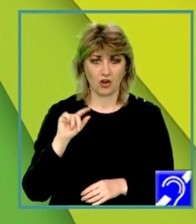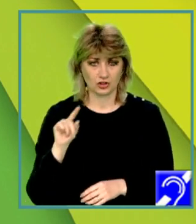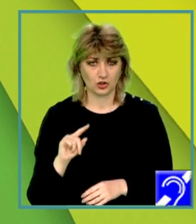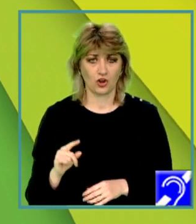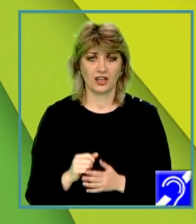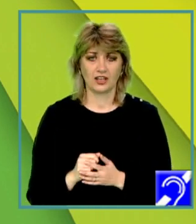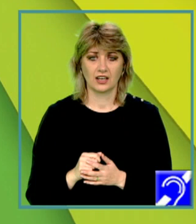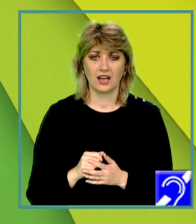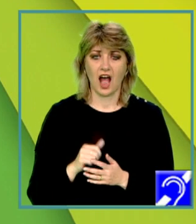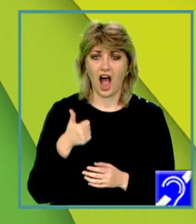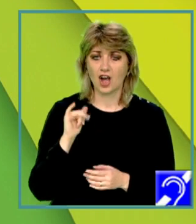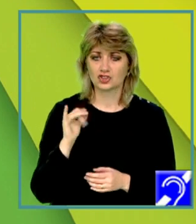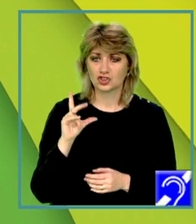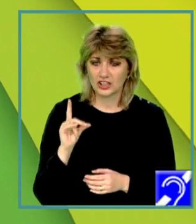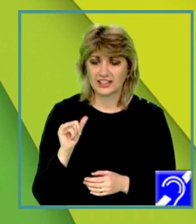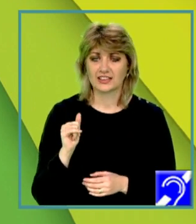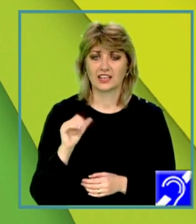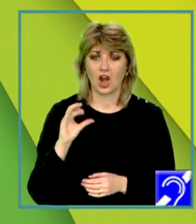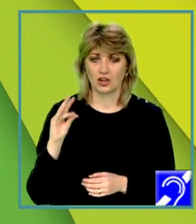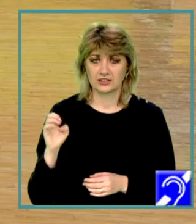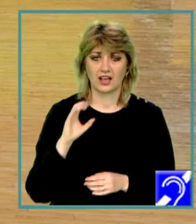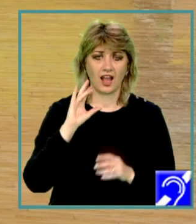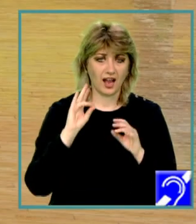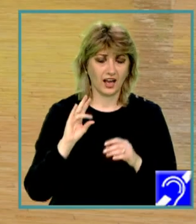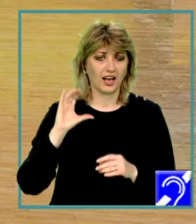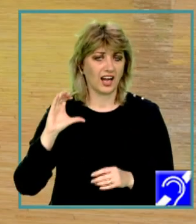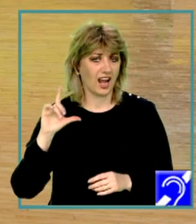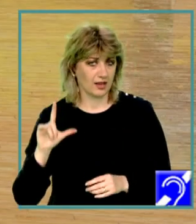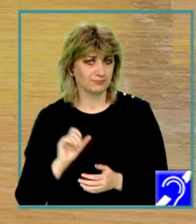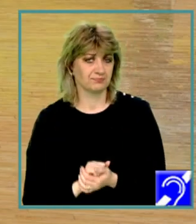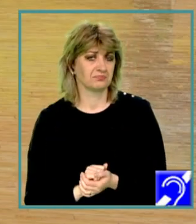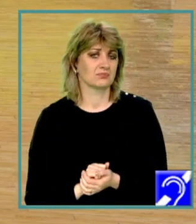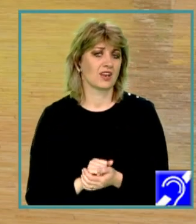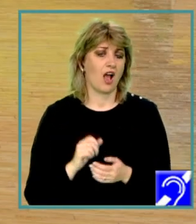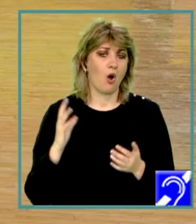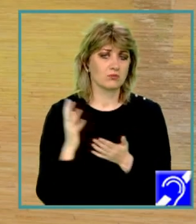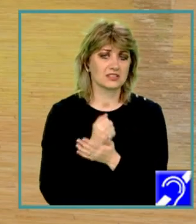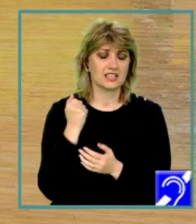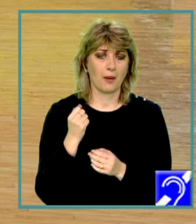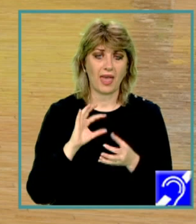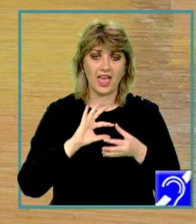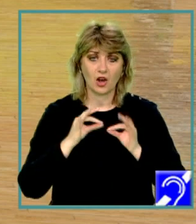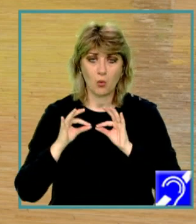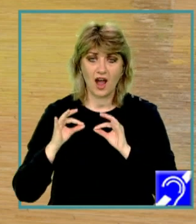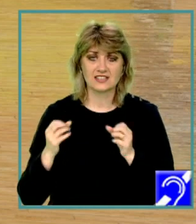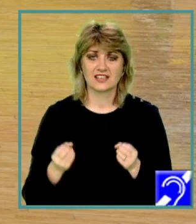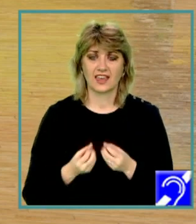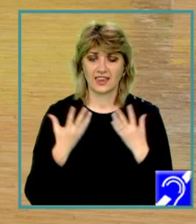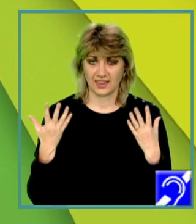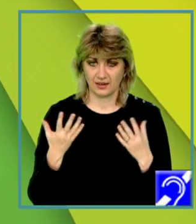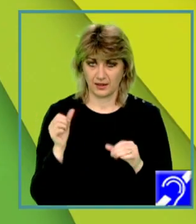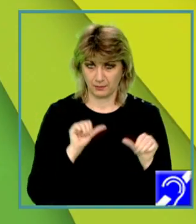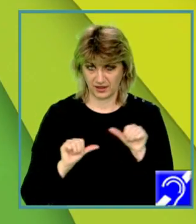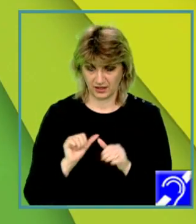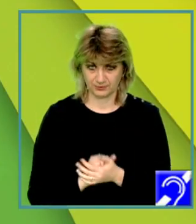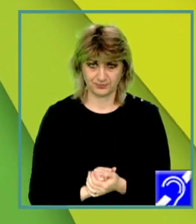acelui clorhidric de asemenea formula chimică a acestuia obținând astfel o ecuație chimică a să trecem mai departe și să